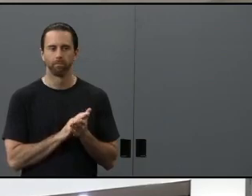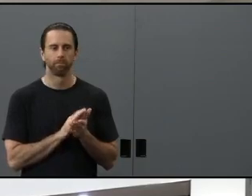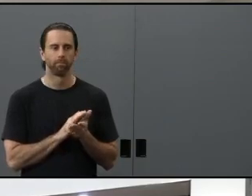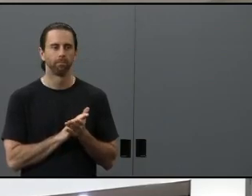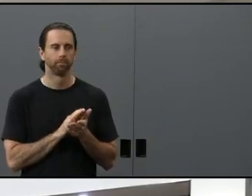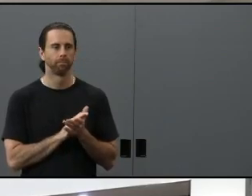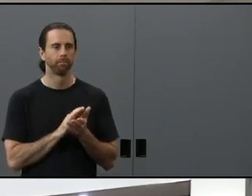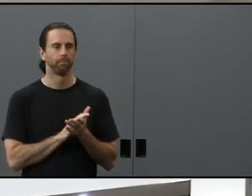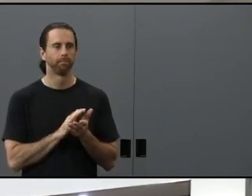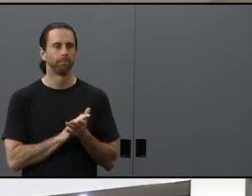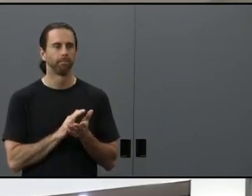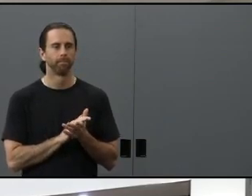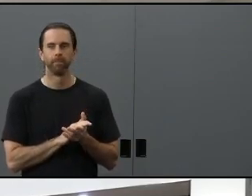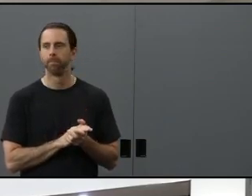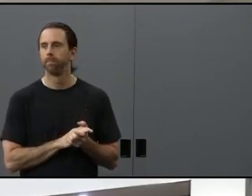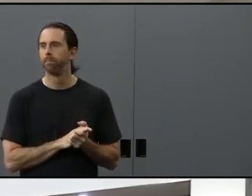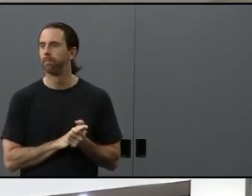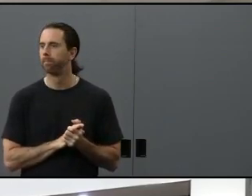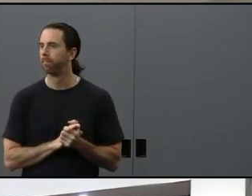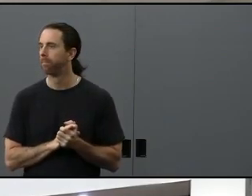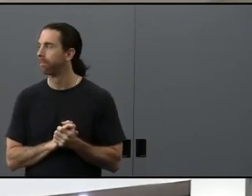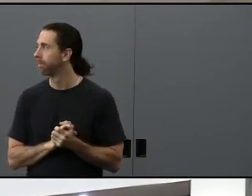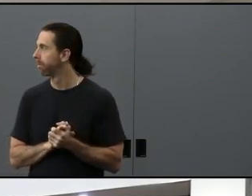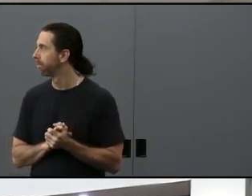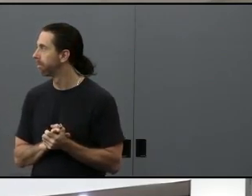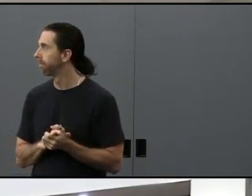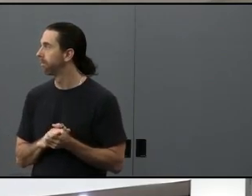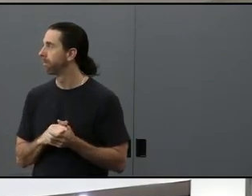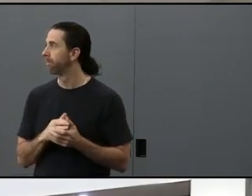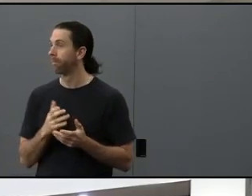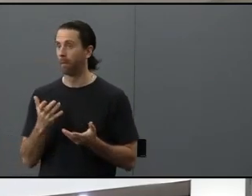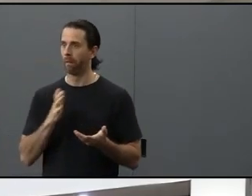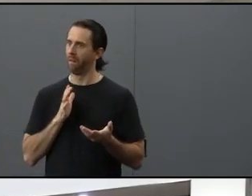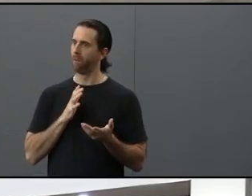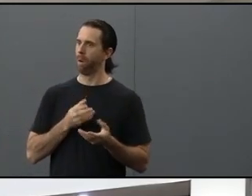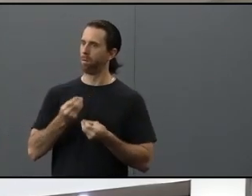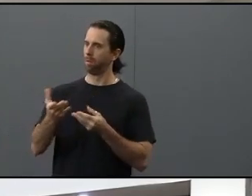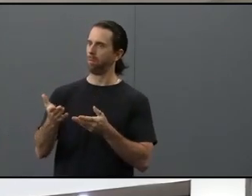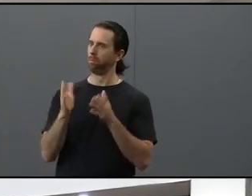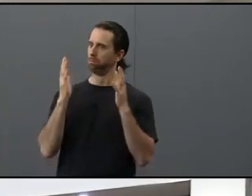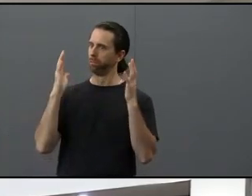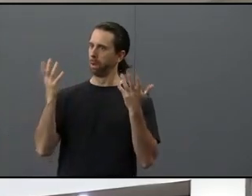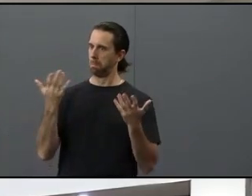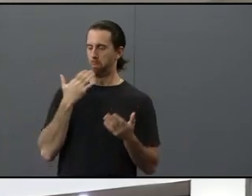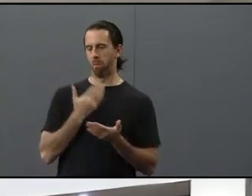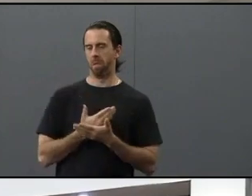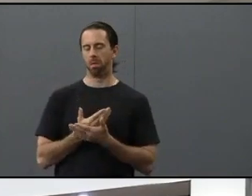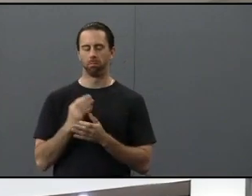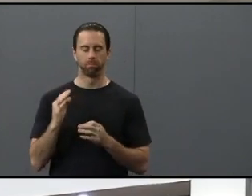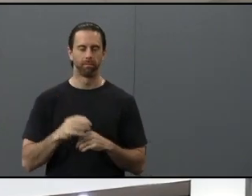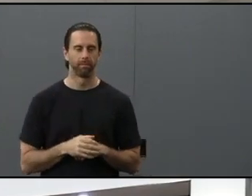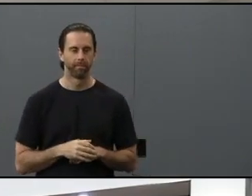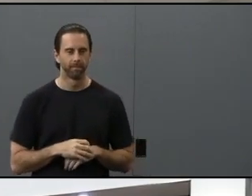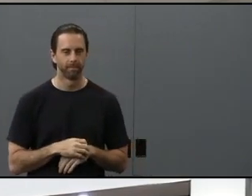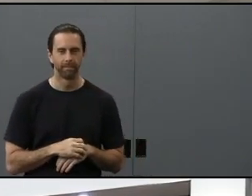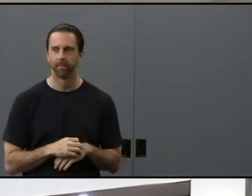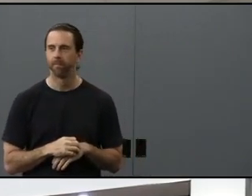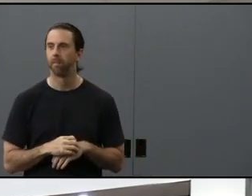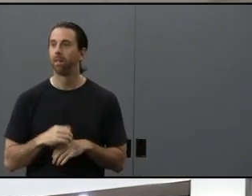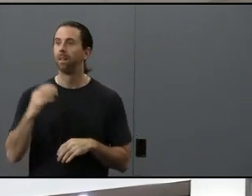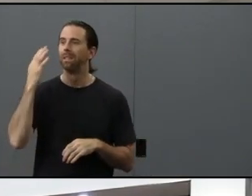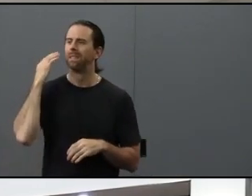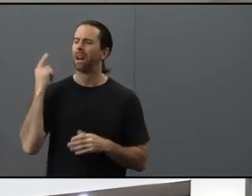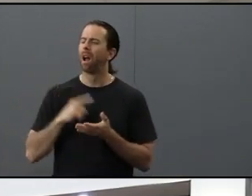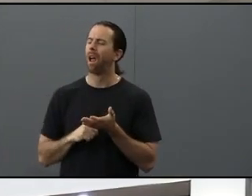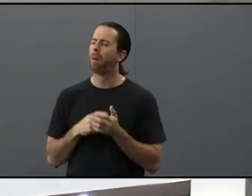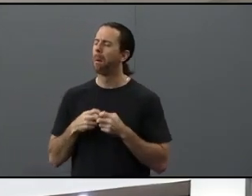positive bon mais vousurez vous aurez eu des applaudissements ce soir déjà une bonne nouvelle bon ben savez on a réglé